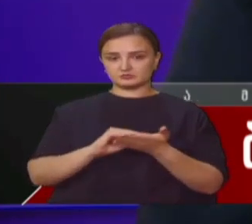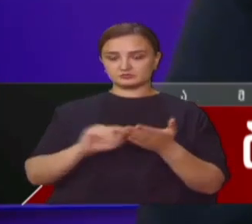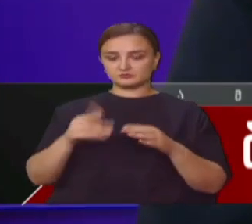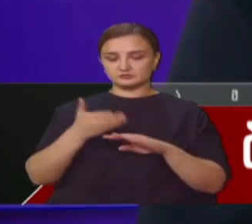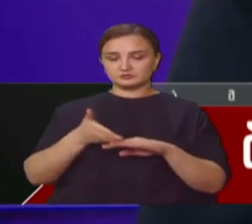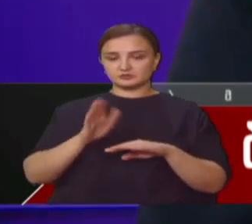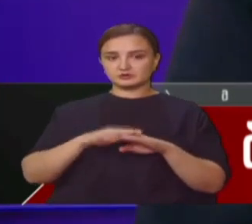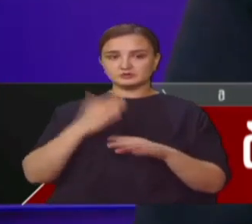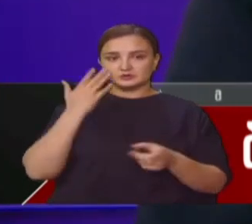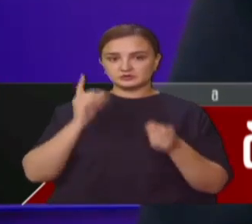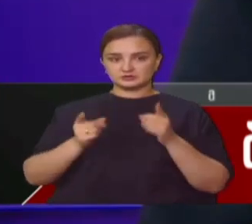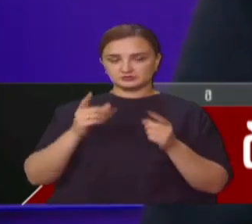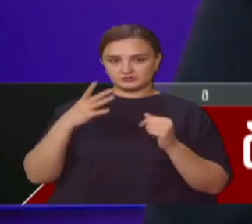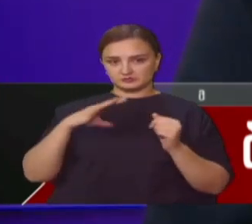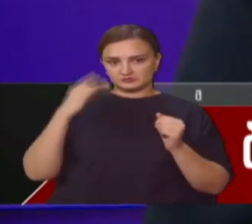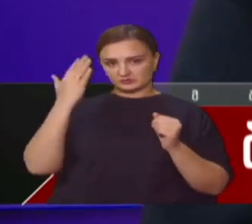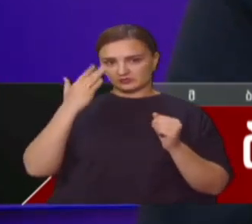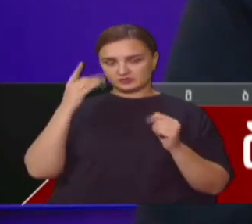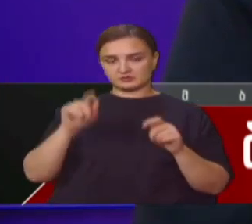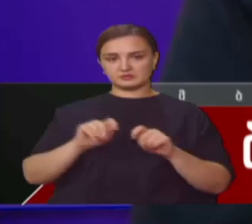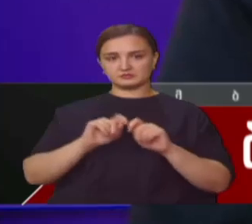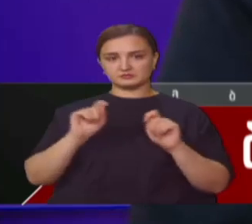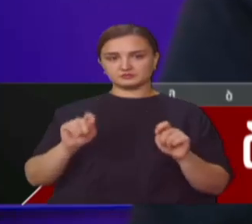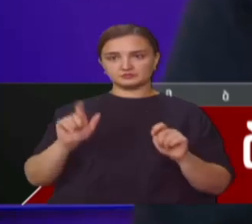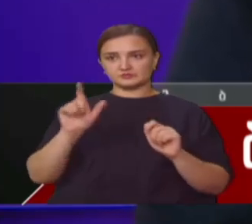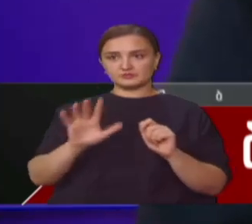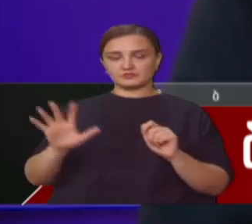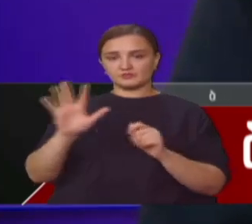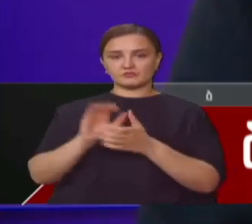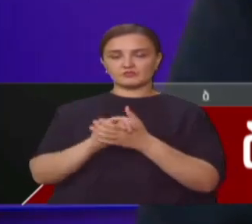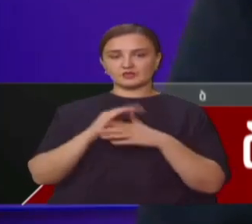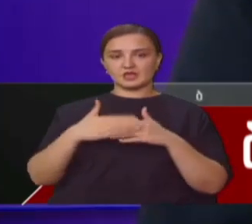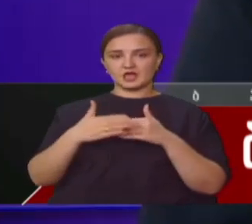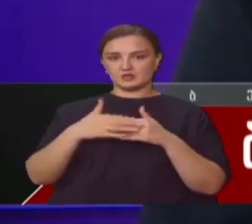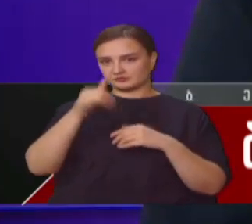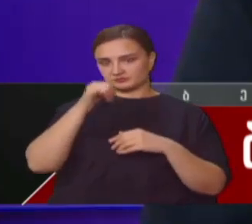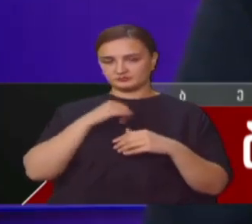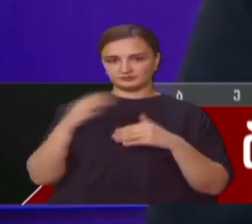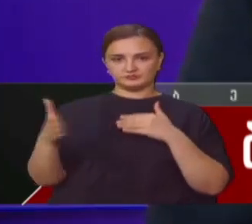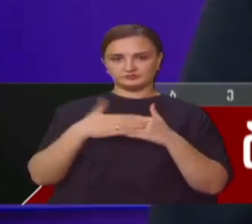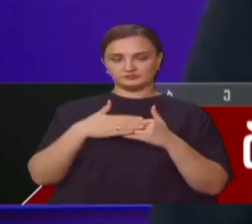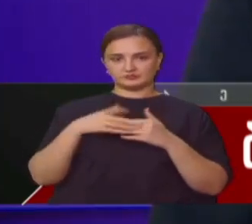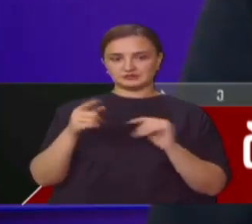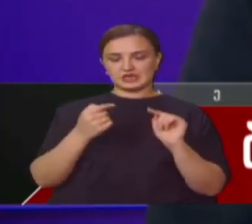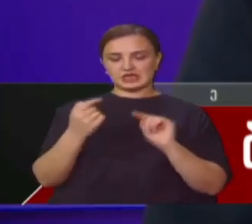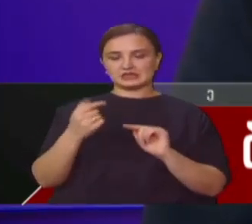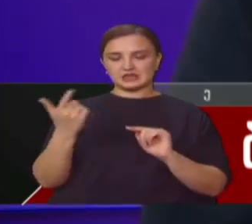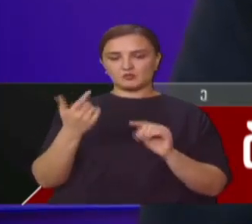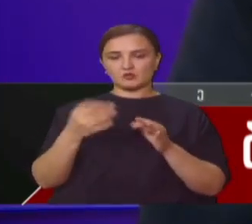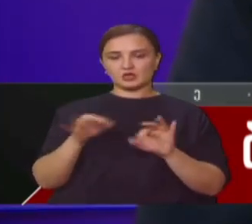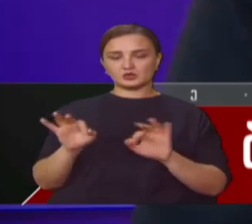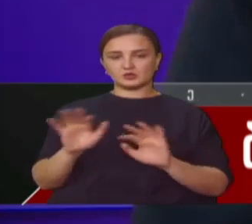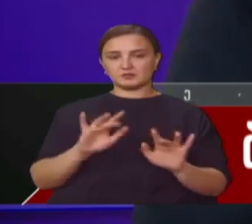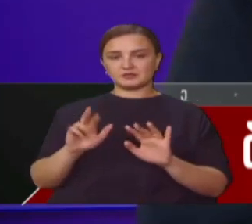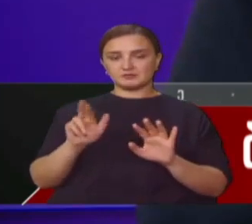მძიმე რეალობა, რომელიც ქართმოსებამ შექმნა ევროკავშირის კარის გამოჯახუნებით, იმ ანტიდემოკრატიული ქმედებებით და